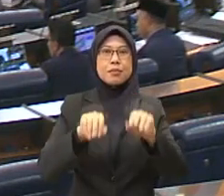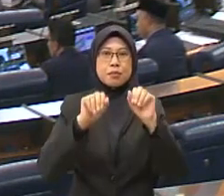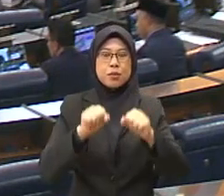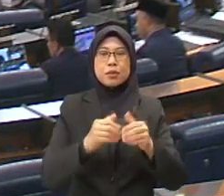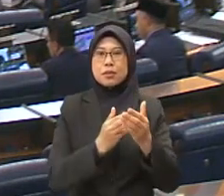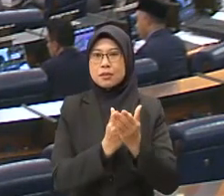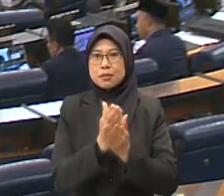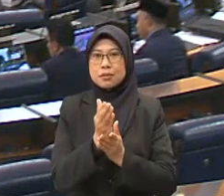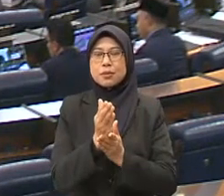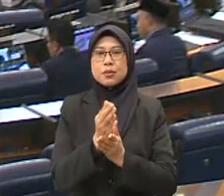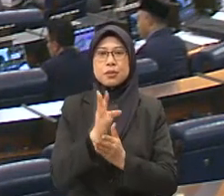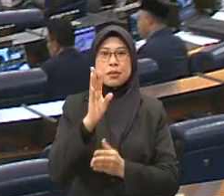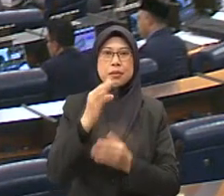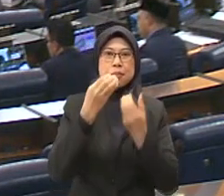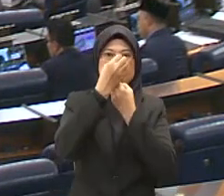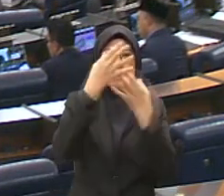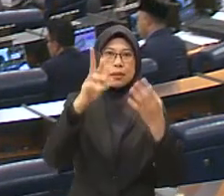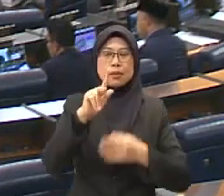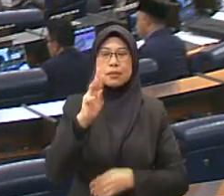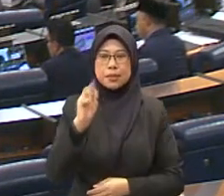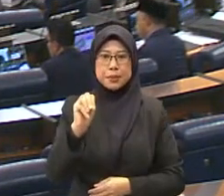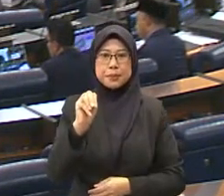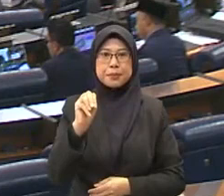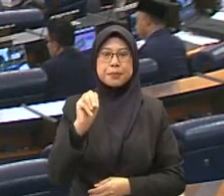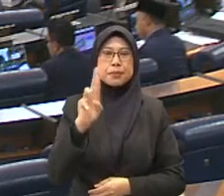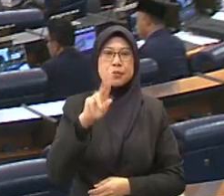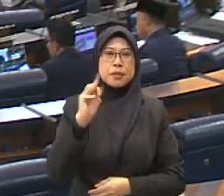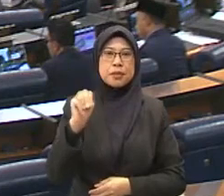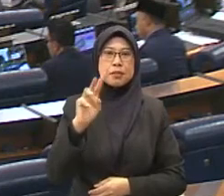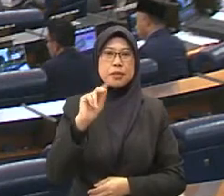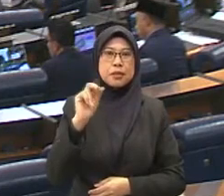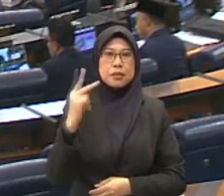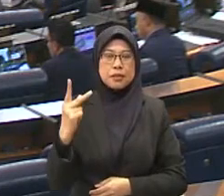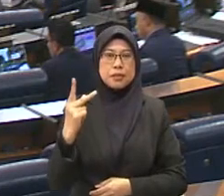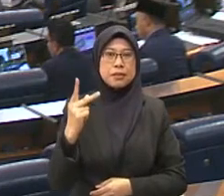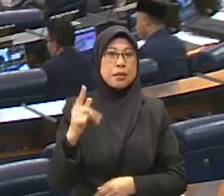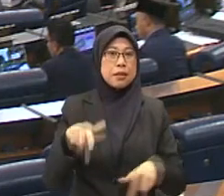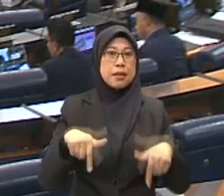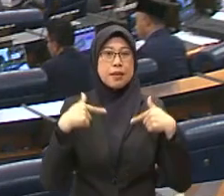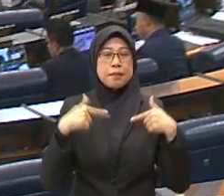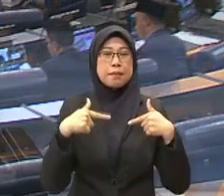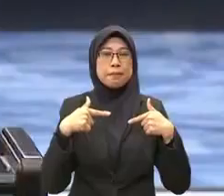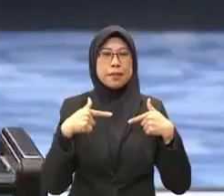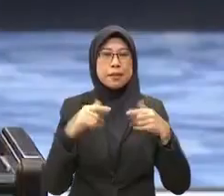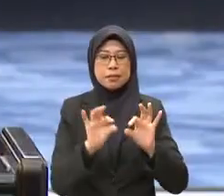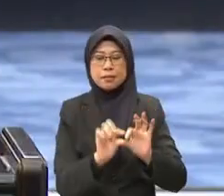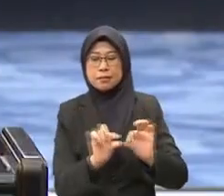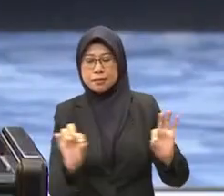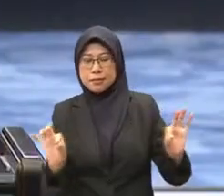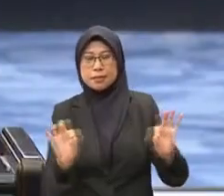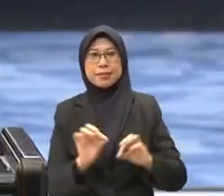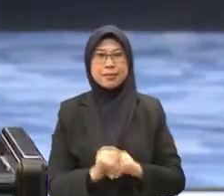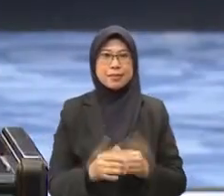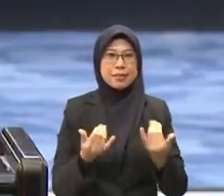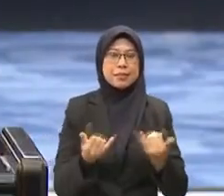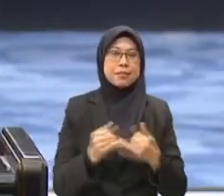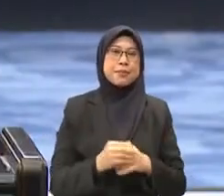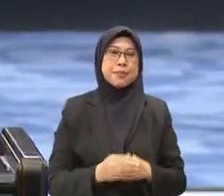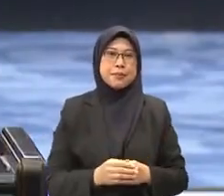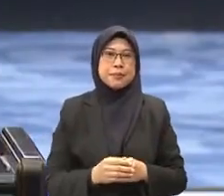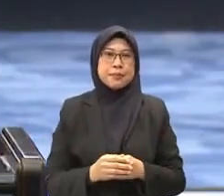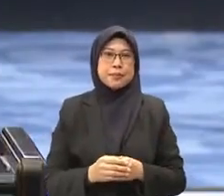hadapan dalam menetapkan Hala tuju yang jelas dan izin untuk mewujudkan perkhidmatan bantuan yang